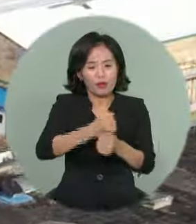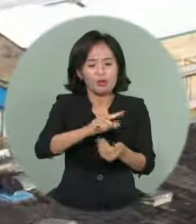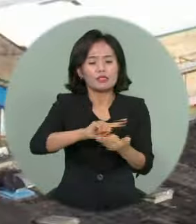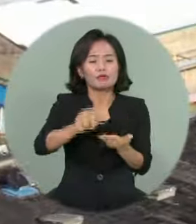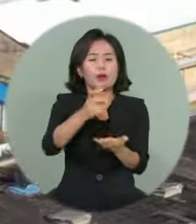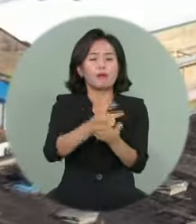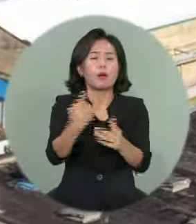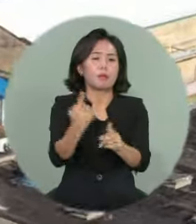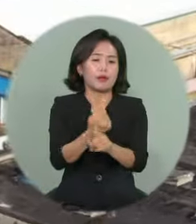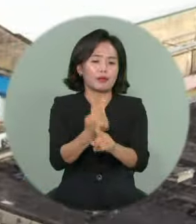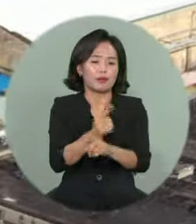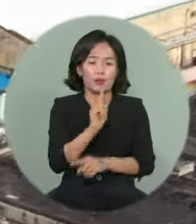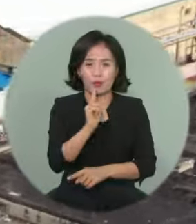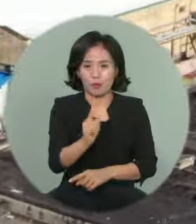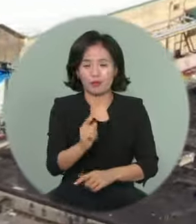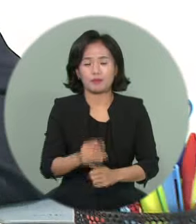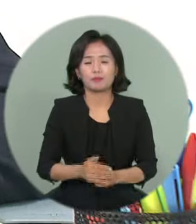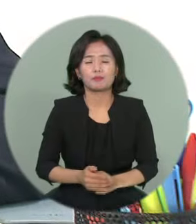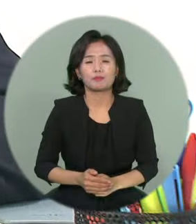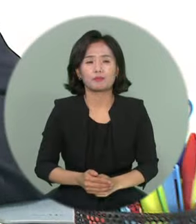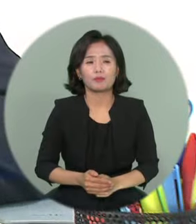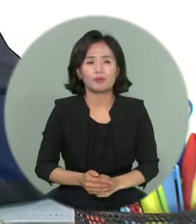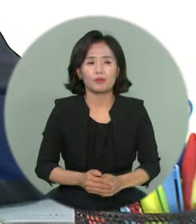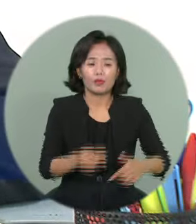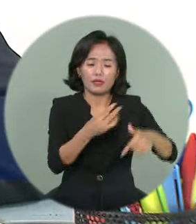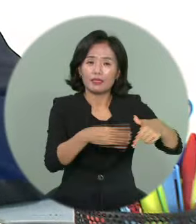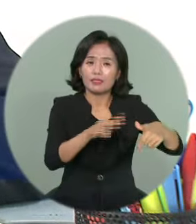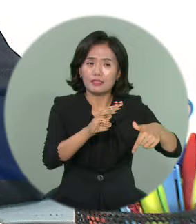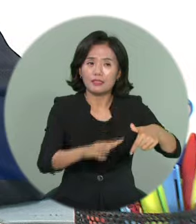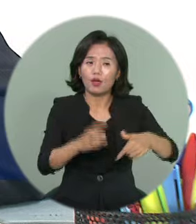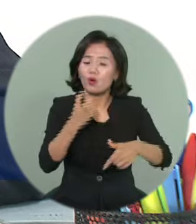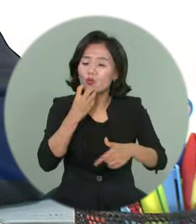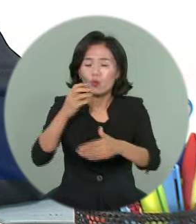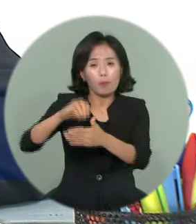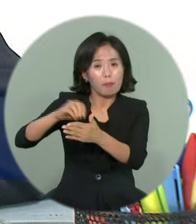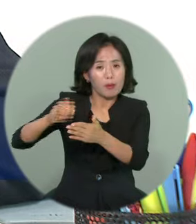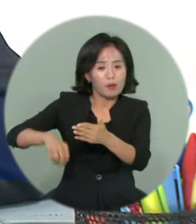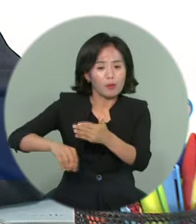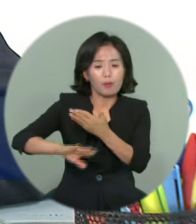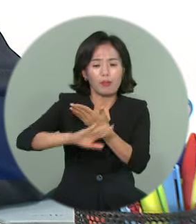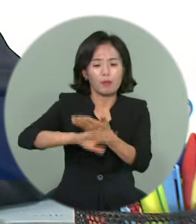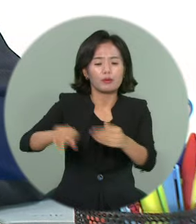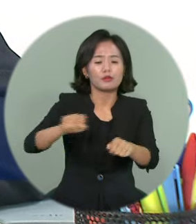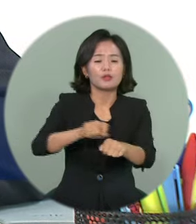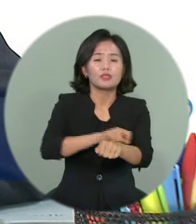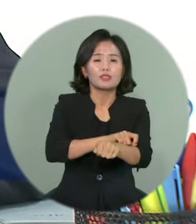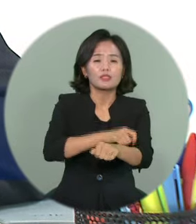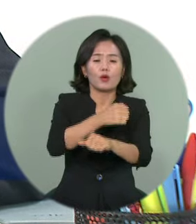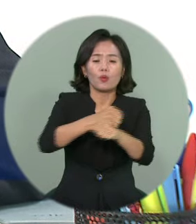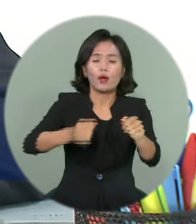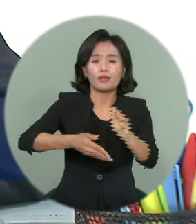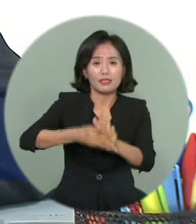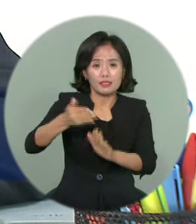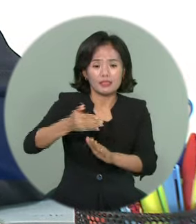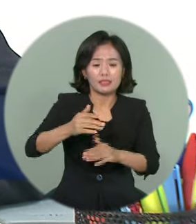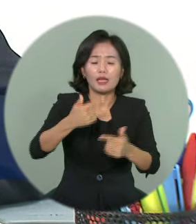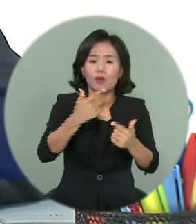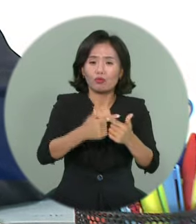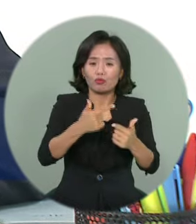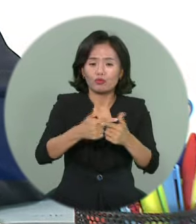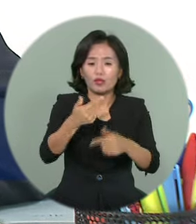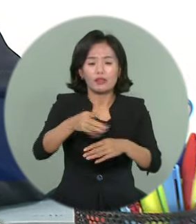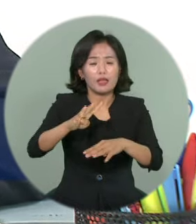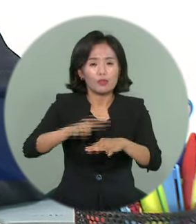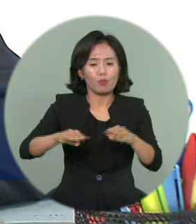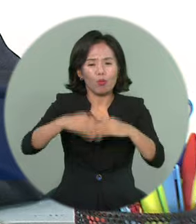개정안을 마련했다고 설명했습니다 어 인천하고 서울을 제외한 나머지 특강 역시 대전 대구 부산 울산